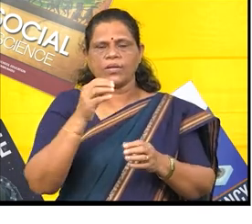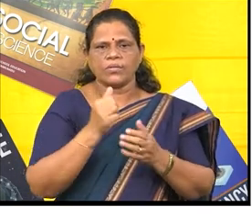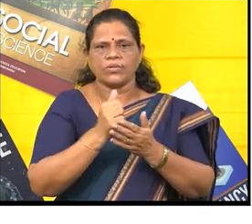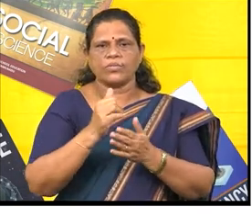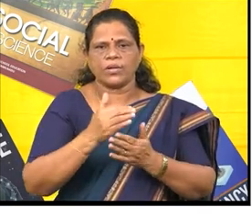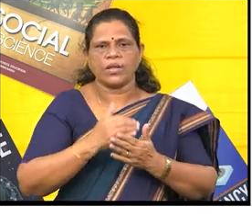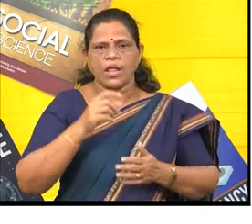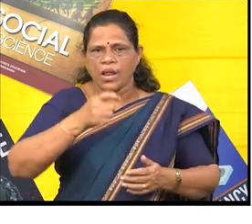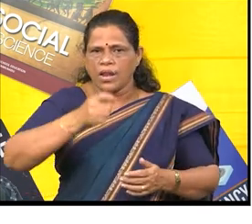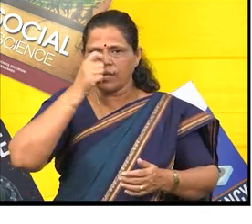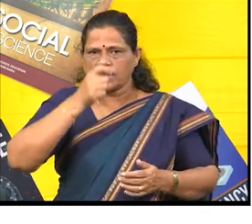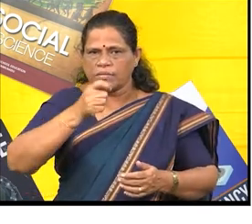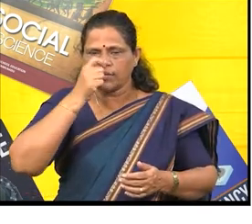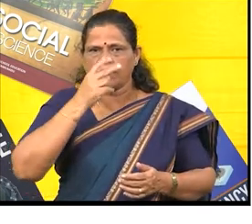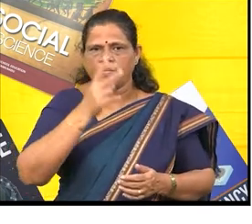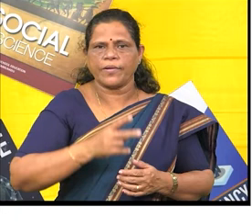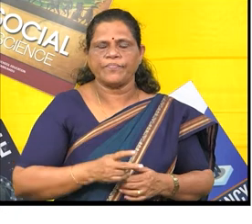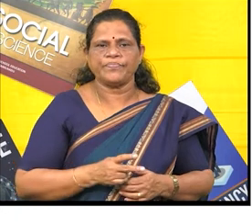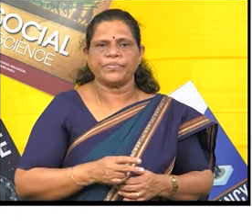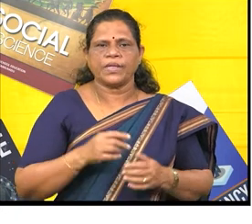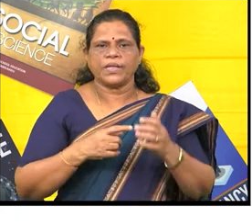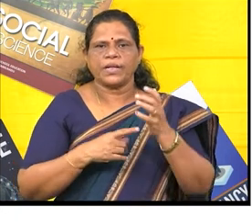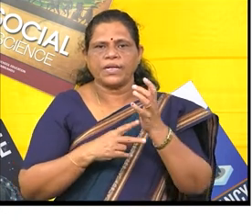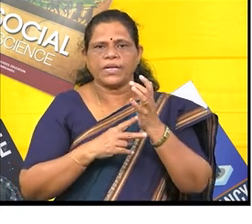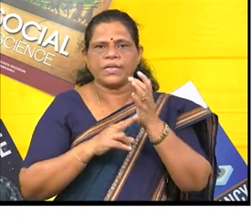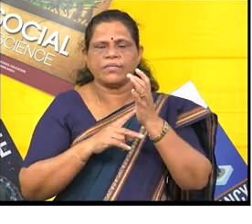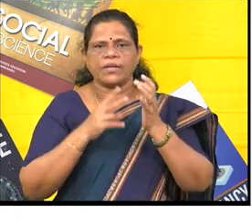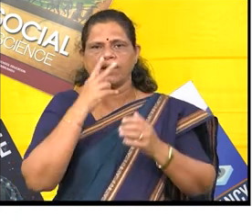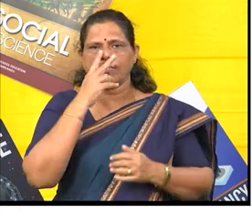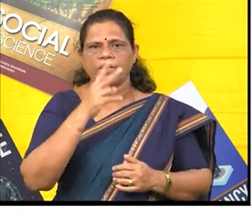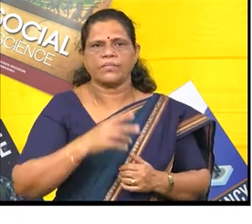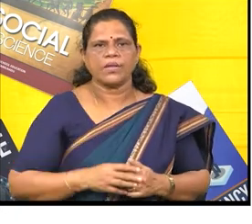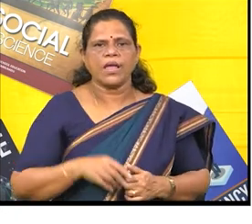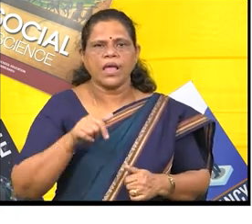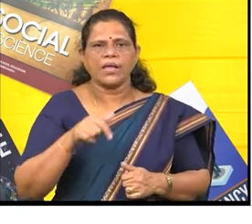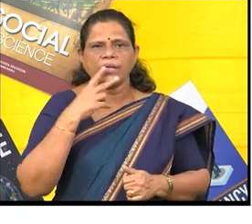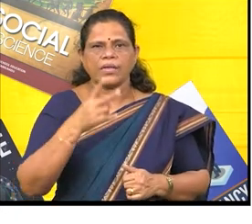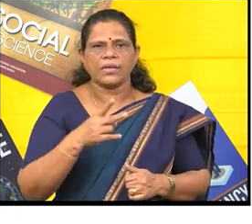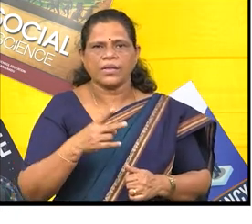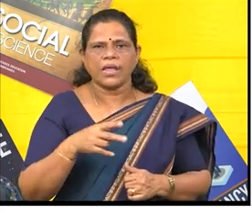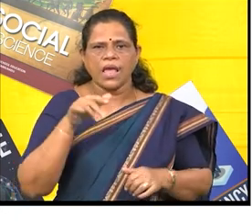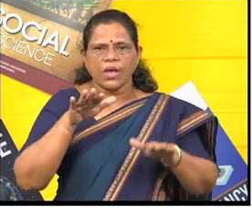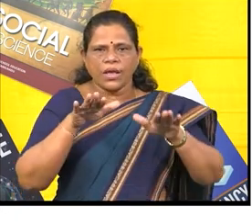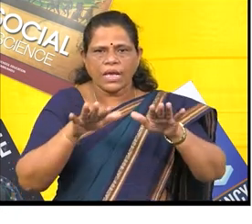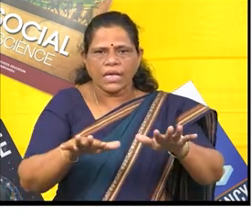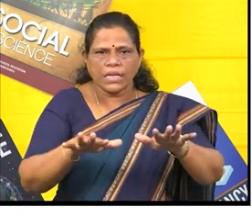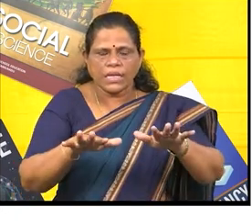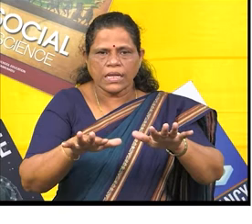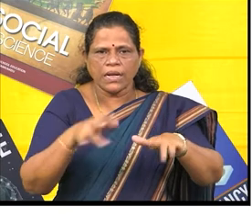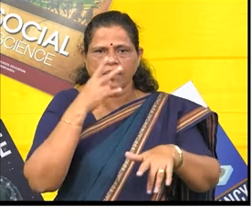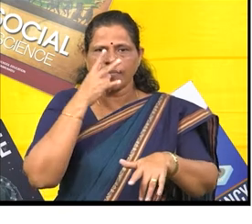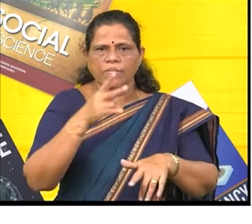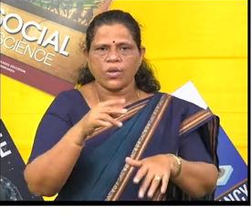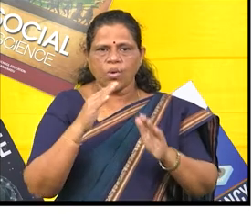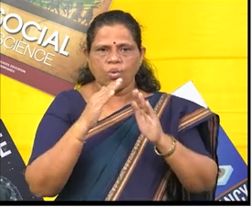யூஸ் பண்ணுவாங்க, லென்ஸ் வச்சு பார்ப்பாங்க. அதெல்லாம் நம்ம தொலைக்காட்சிகளில் நீங்கள்லாம் பார்த்துருப்பீங்க. அது என்னன்னு கேட்டிங்கன்னா கைரேகைகளே